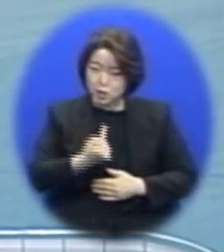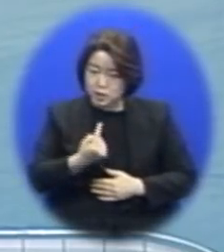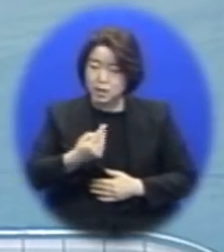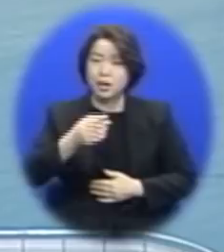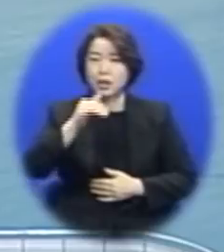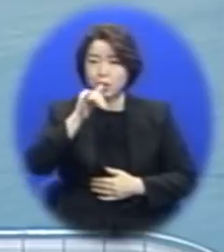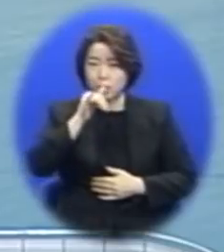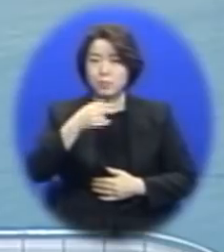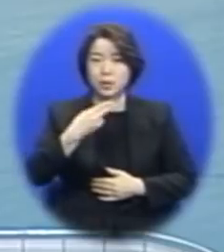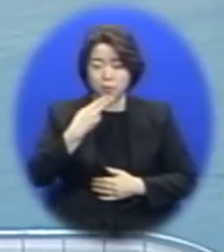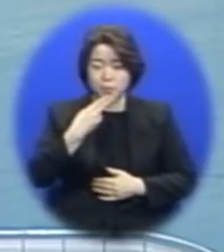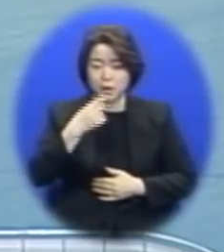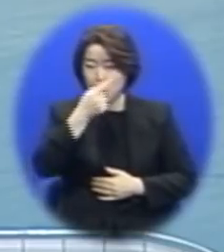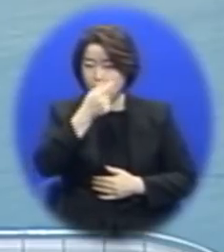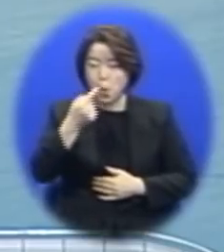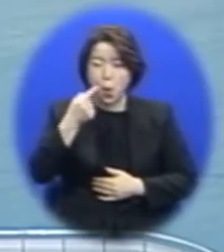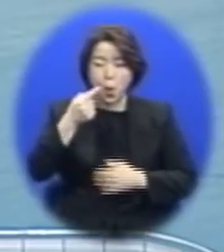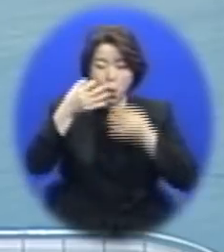있습니다.